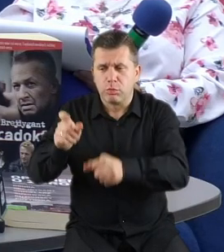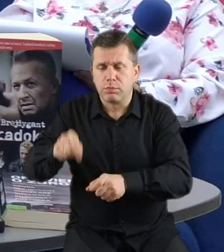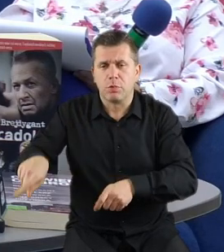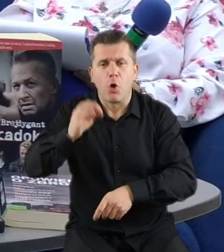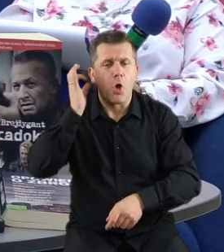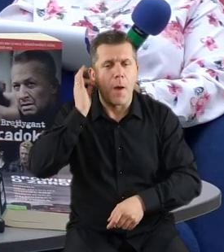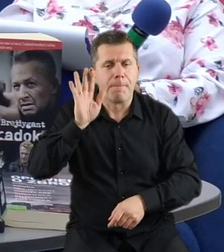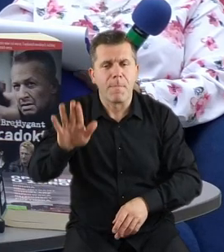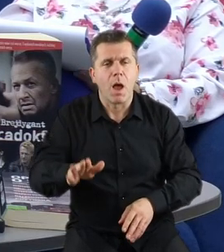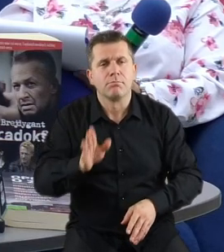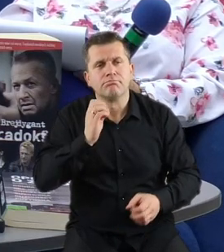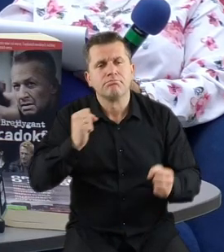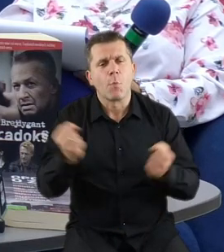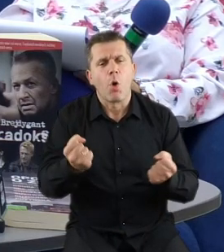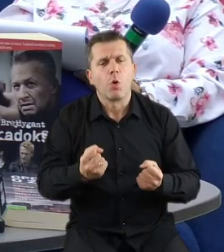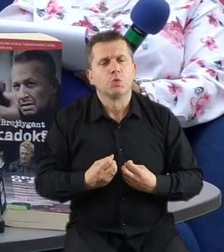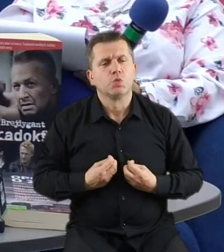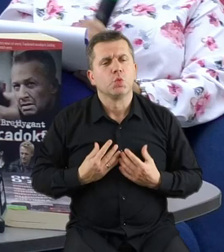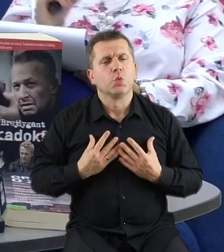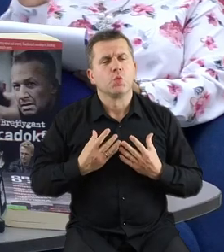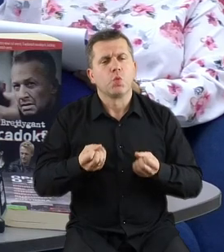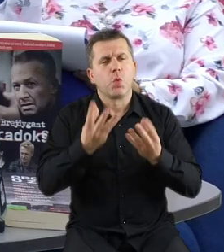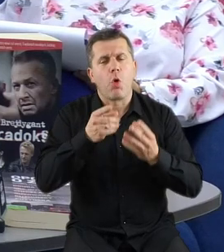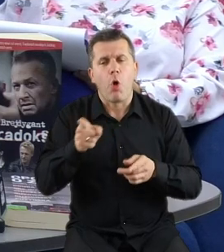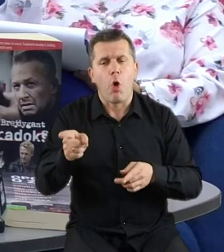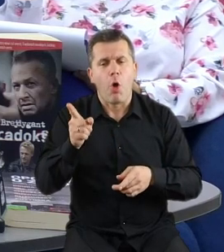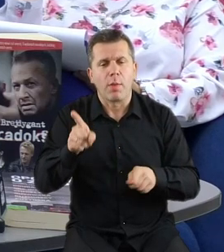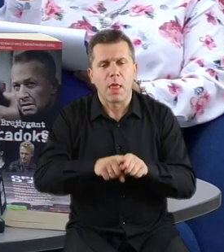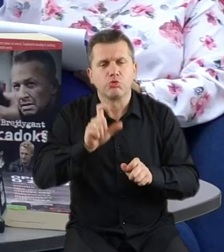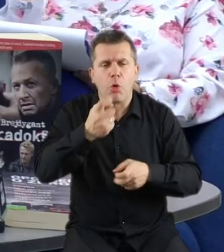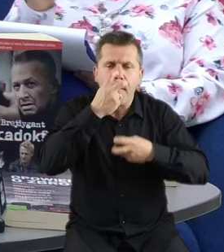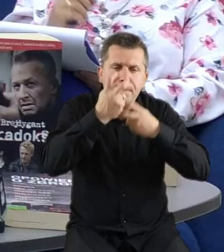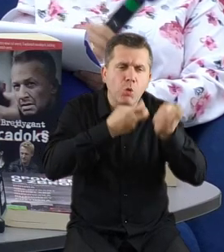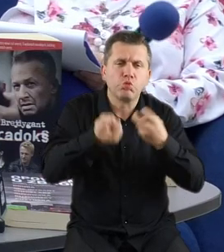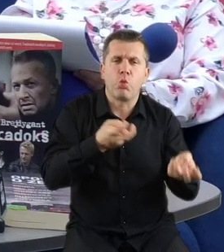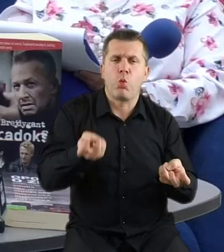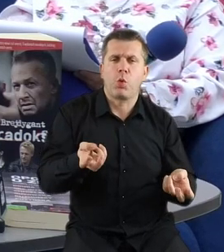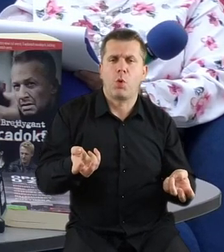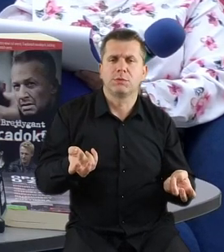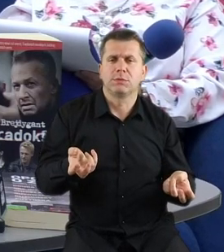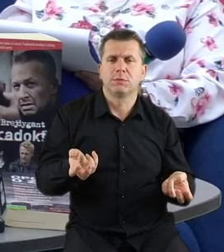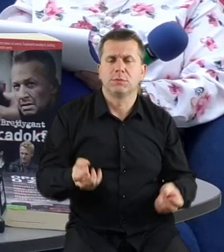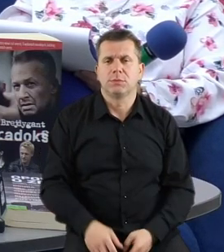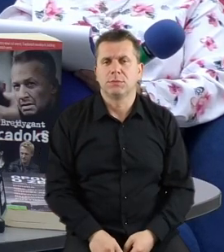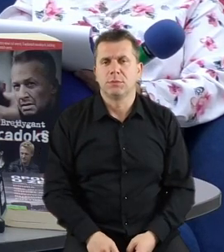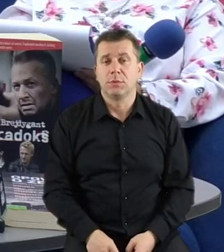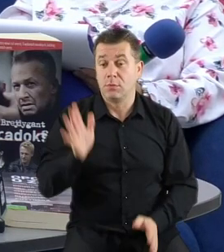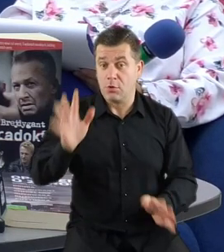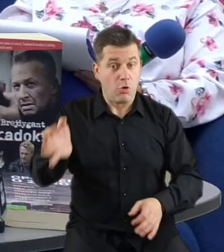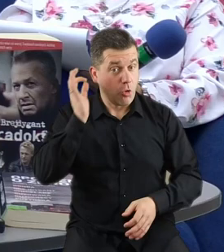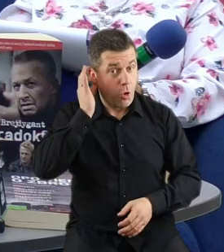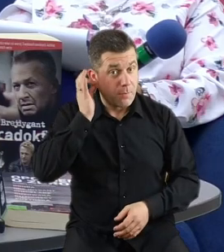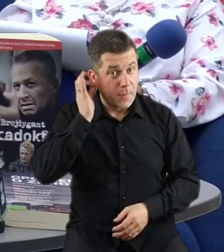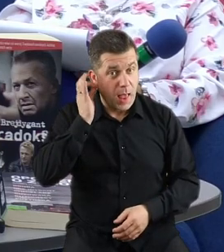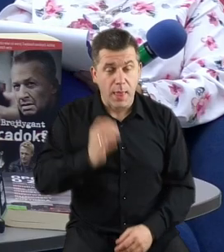osób, kobiet uduchowionych bardzo mocno. Ponieważ no i one też czegoś szukają. I poszukujących.